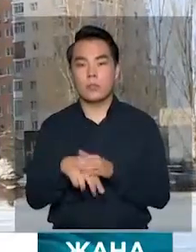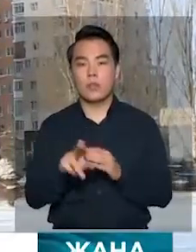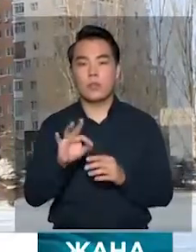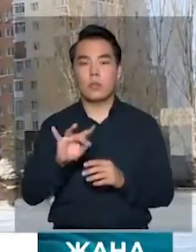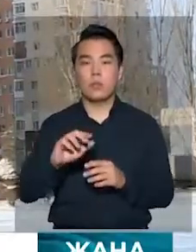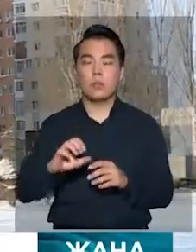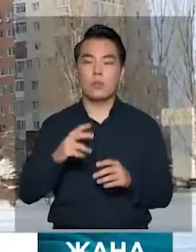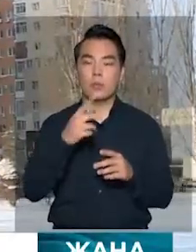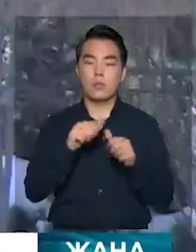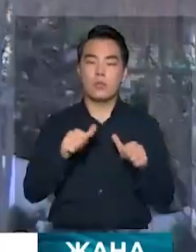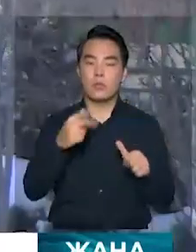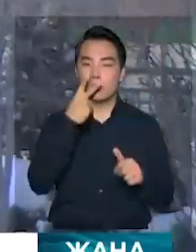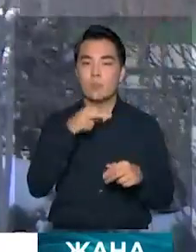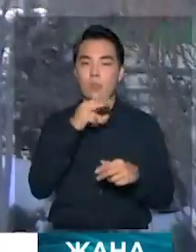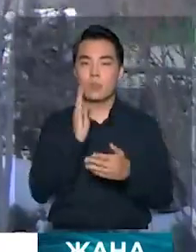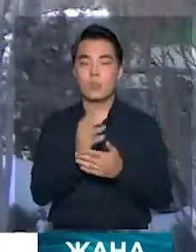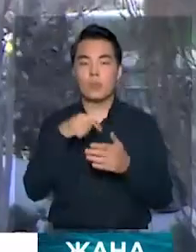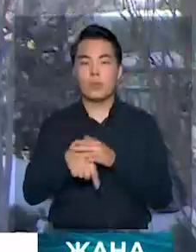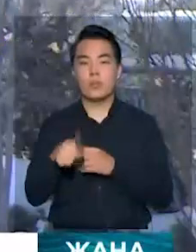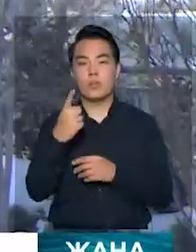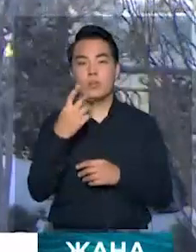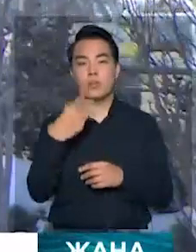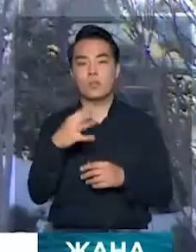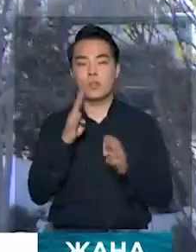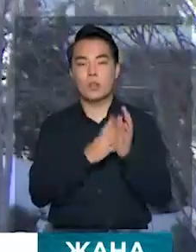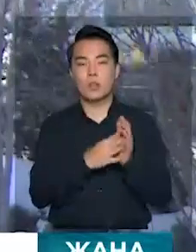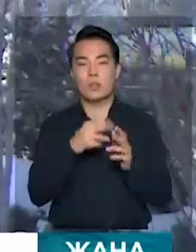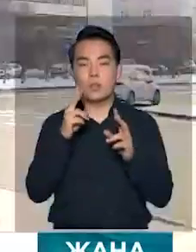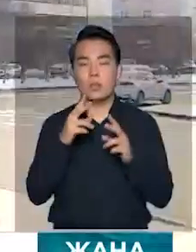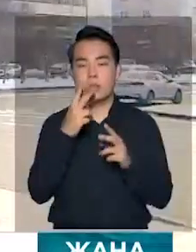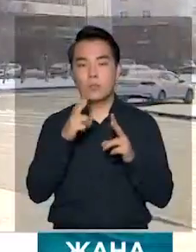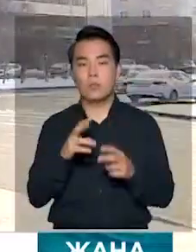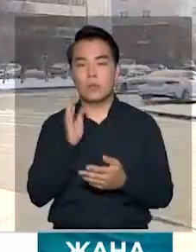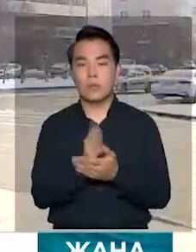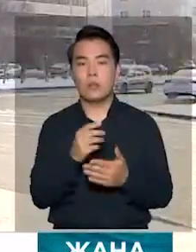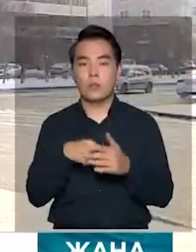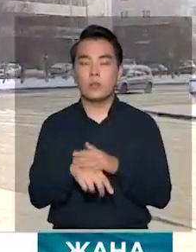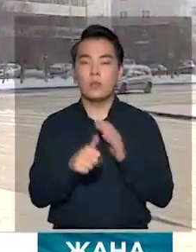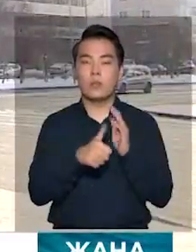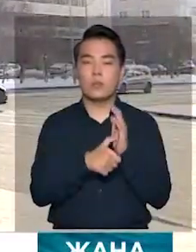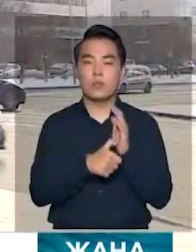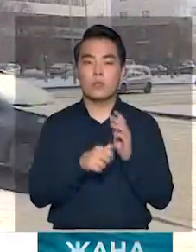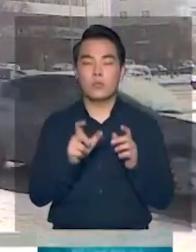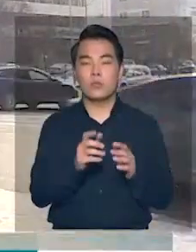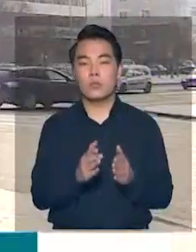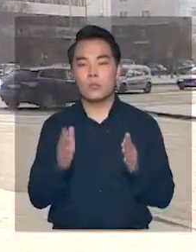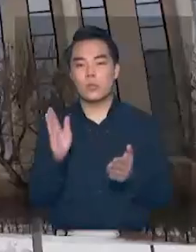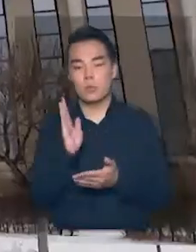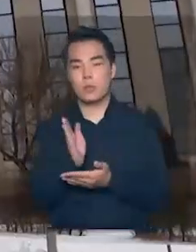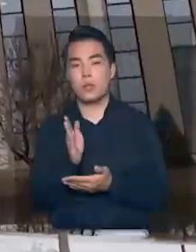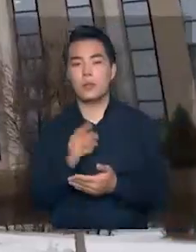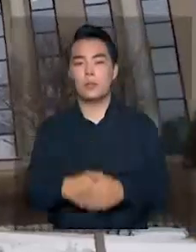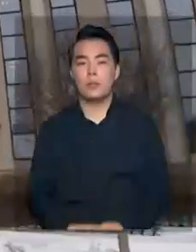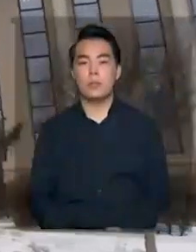өкілдері бақылайды. Әзірге 139 байқаушы аккредиттелсе, негізі саны 600-ден асады деген жоспар бар.